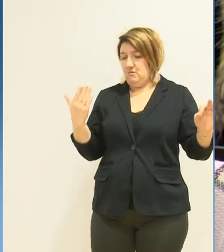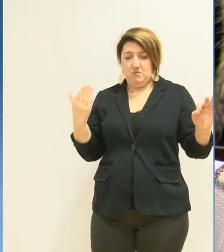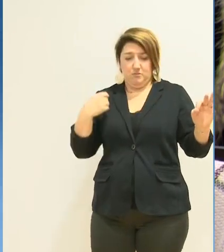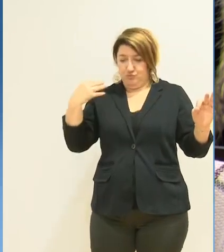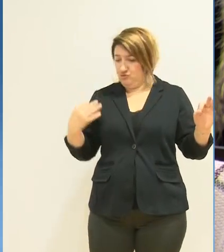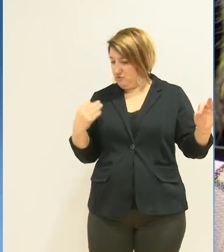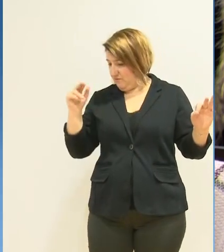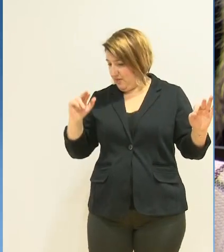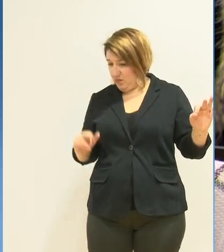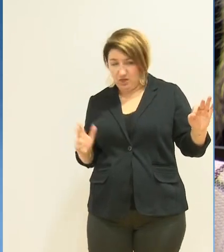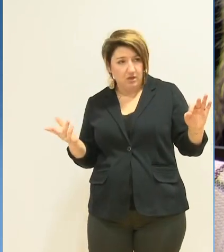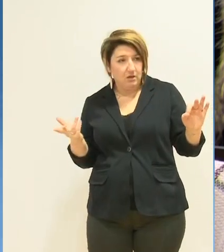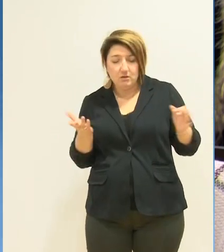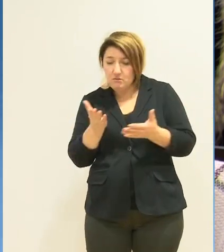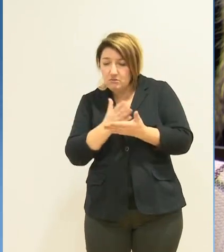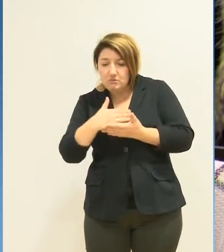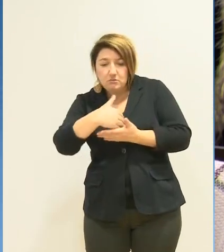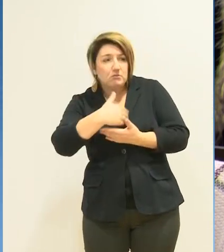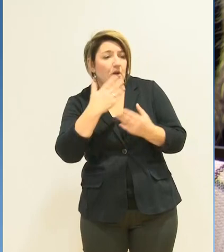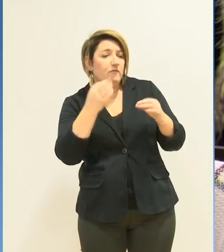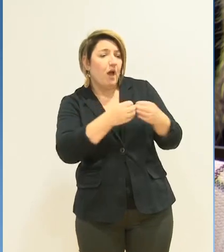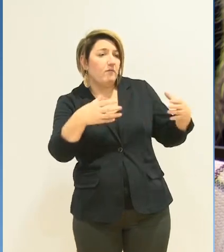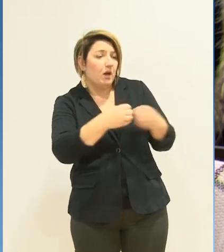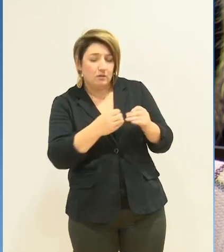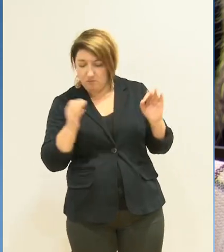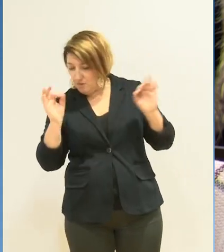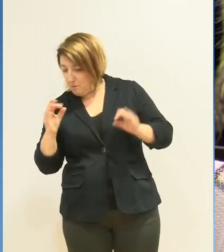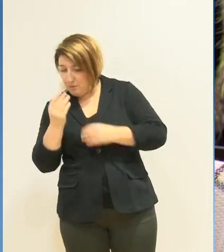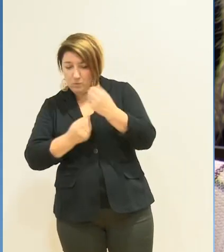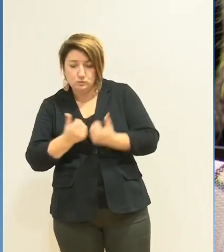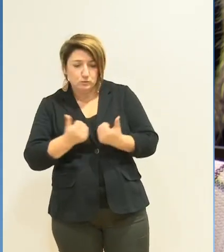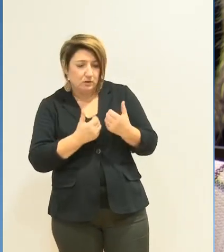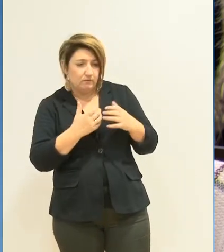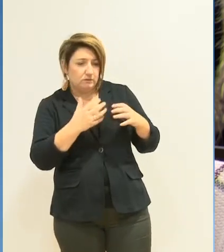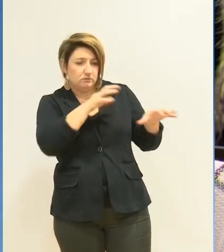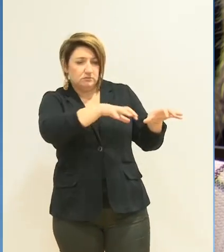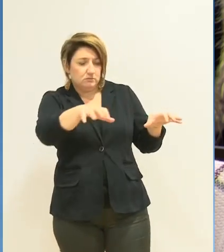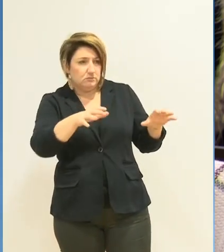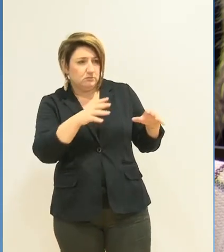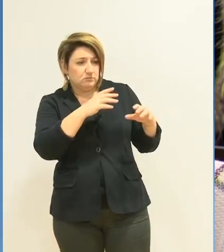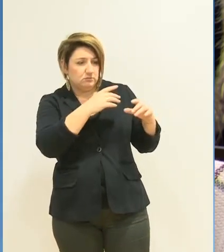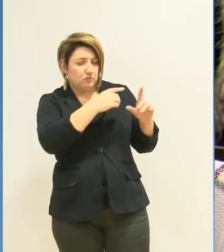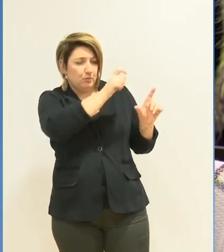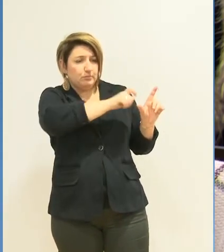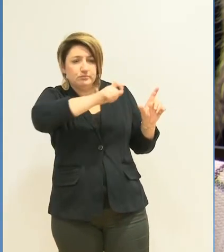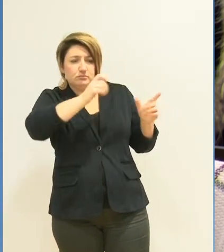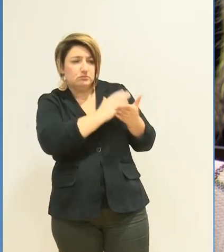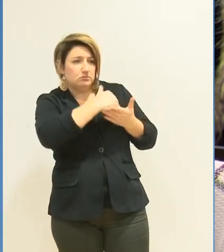les répartitions des effectifs concernés soit globalement où selon les services alors